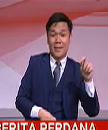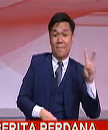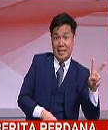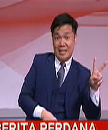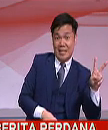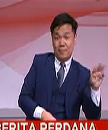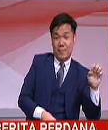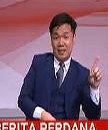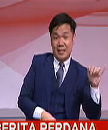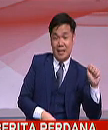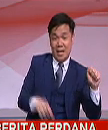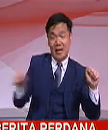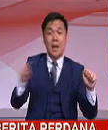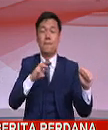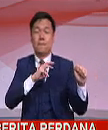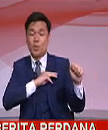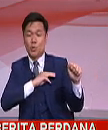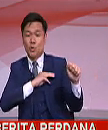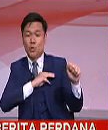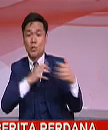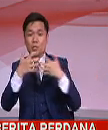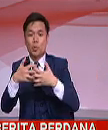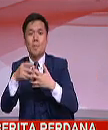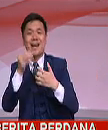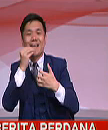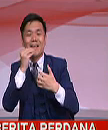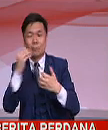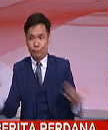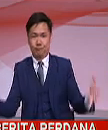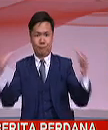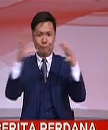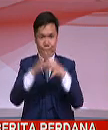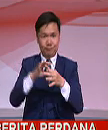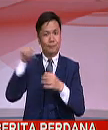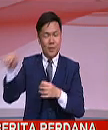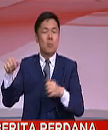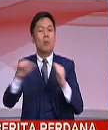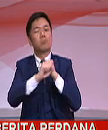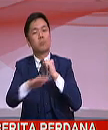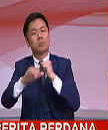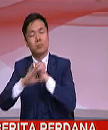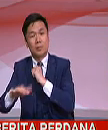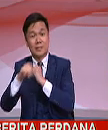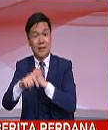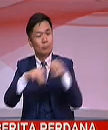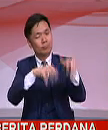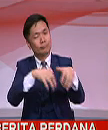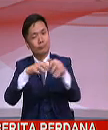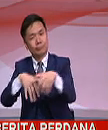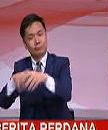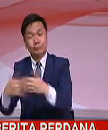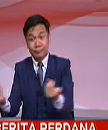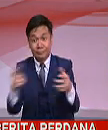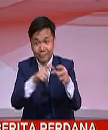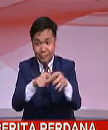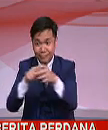Sdn Bhd dan Kementerian Pertanian dan Industri Makanan sebagai usaha baru kementerian mempromosi sektor pertanian kepada anak muda.